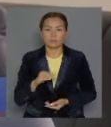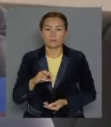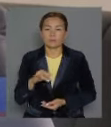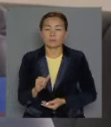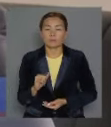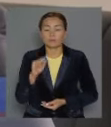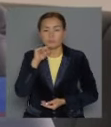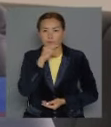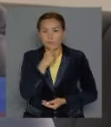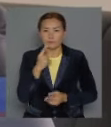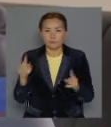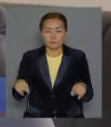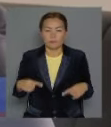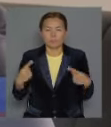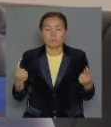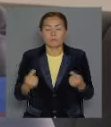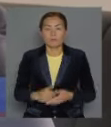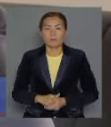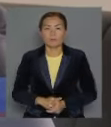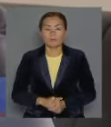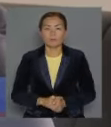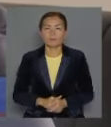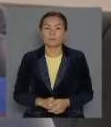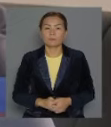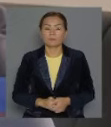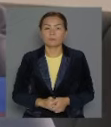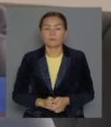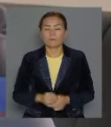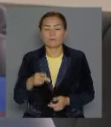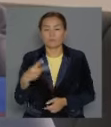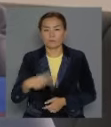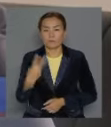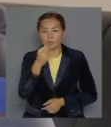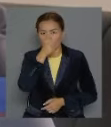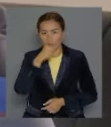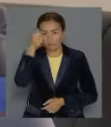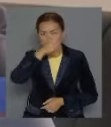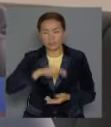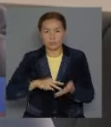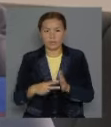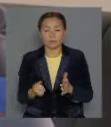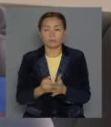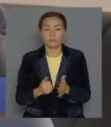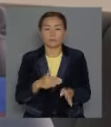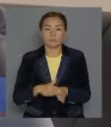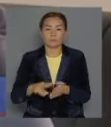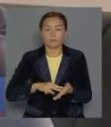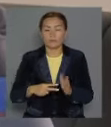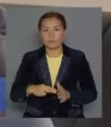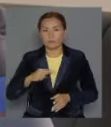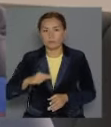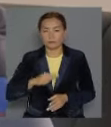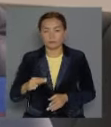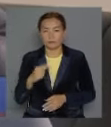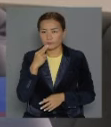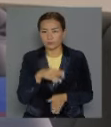әлеуметтік экономикалық дамуының 2022-2025 жылға дейінгі кешенді жоспарының